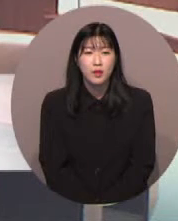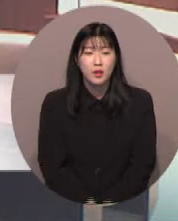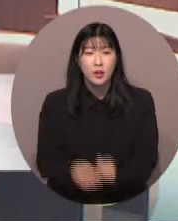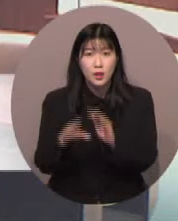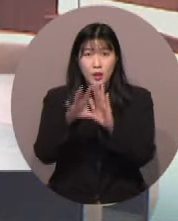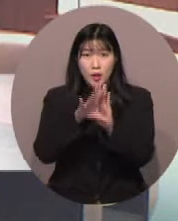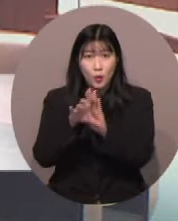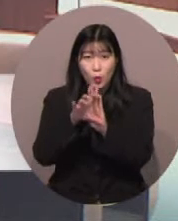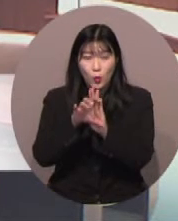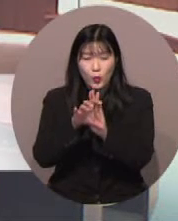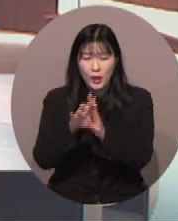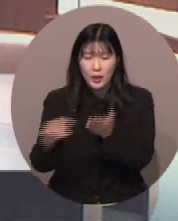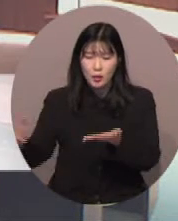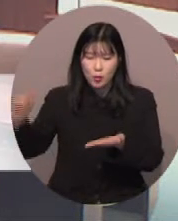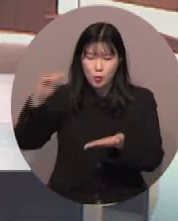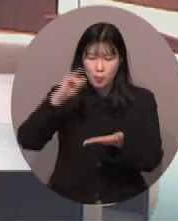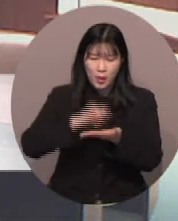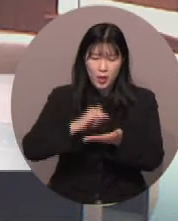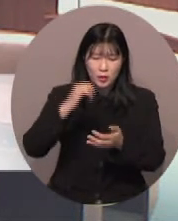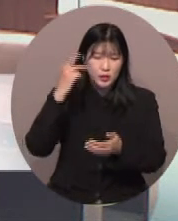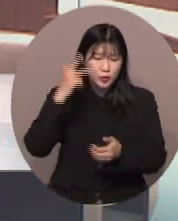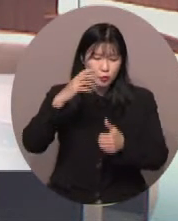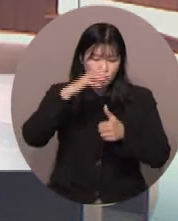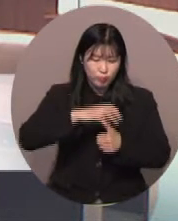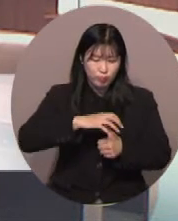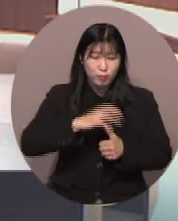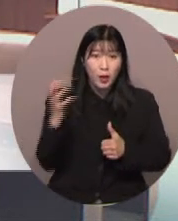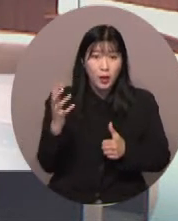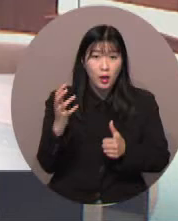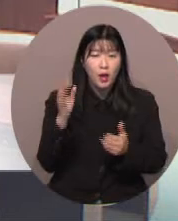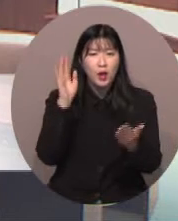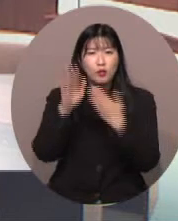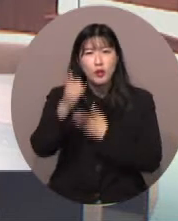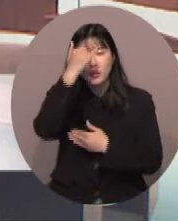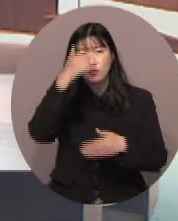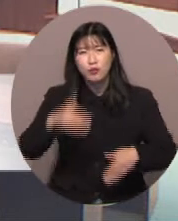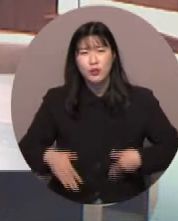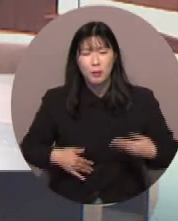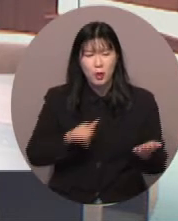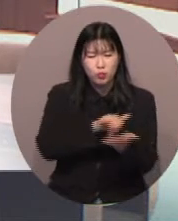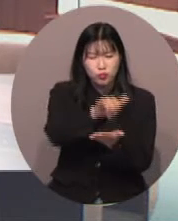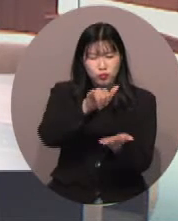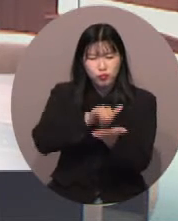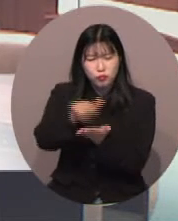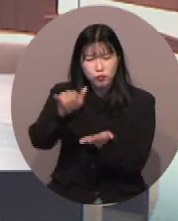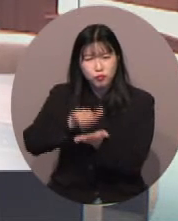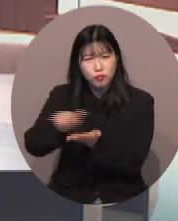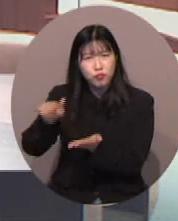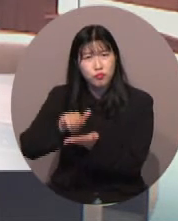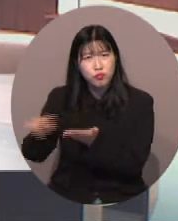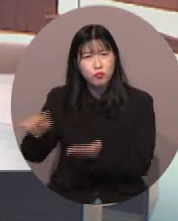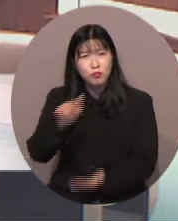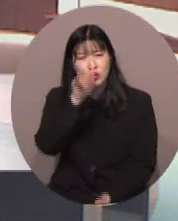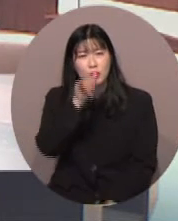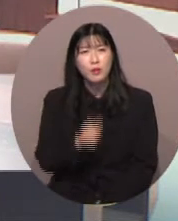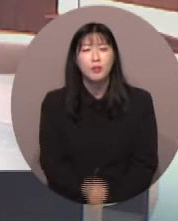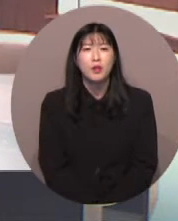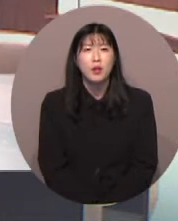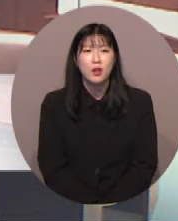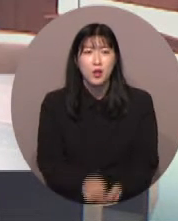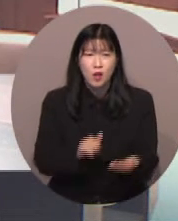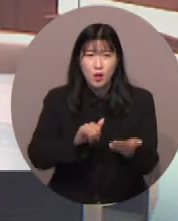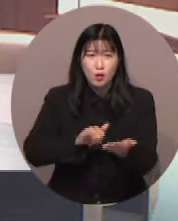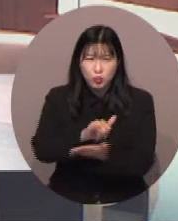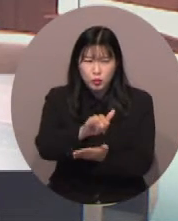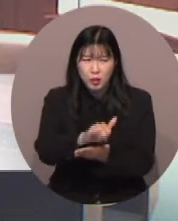코로나19 입국 규제가 풀리면서 충남도 의회 의원들이 잇따라 해외 출장과 연수에 나서고 있습니다. 해외 출장과